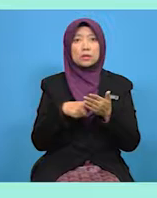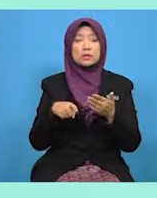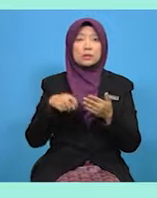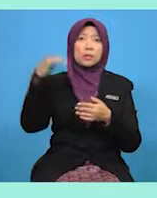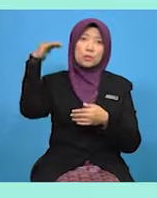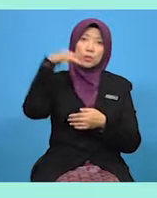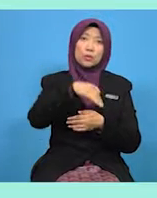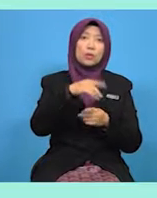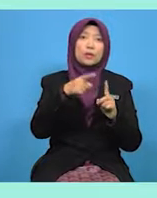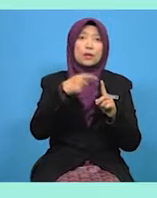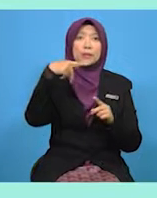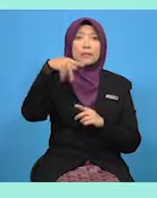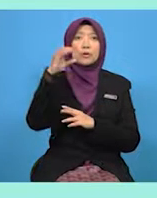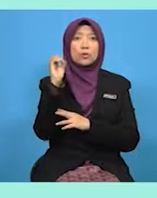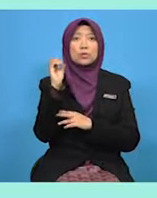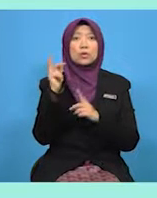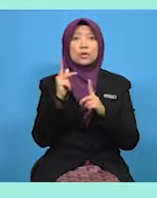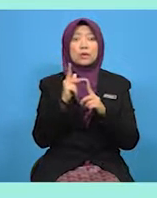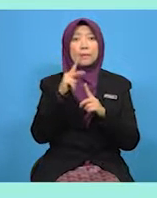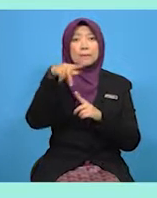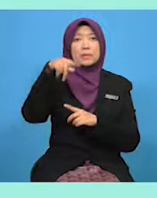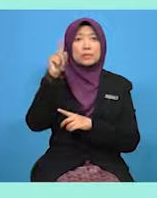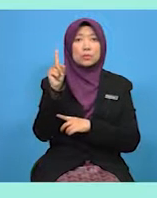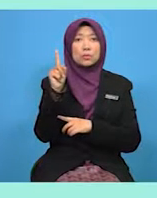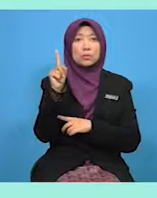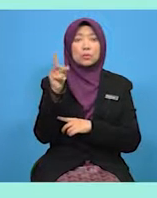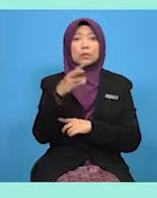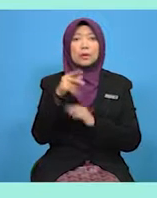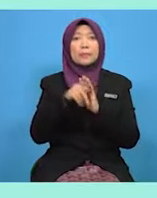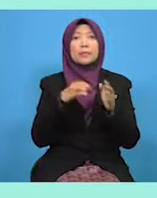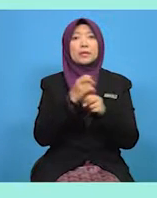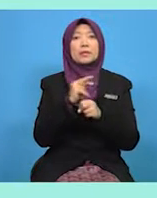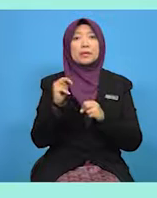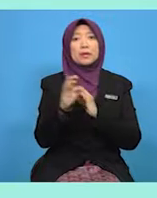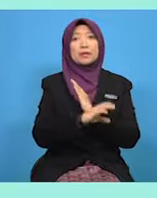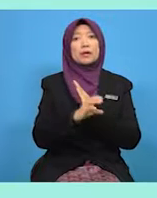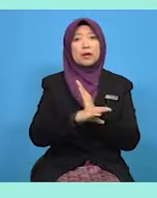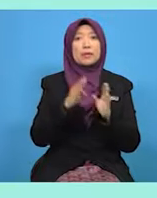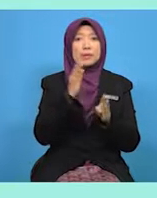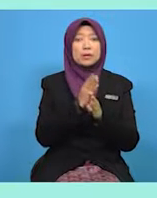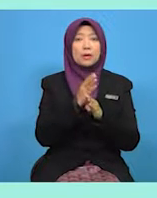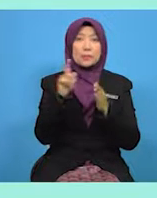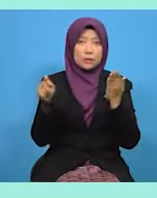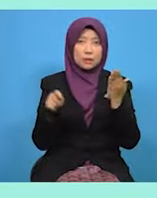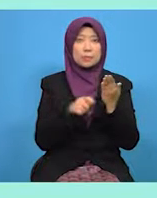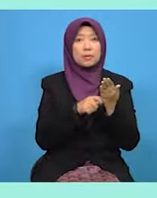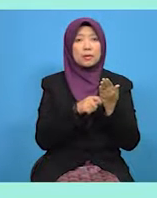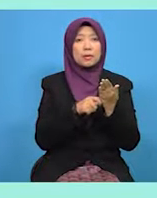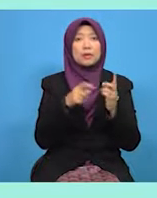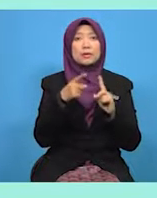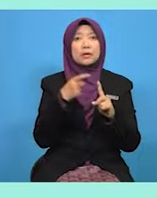menurun dari P0 ke P1 dan pendapatan negara benar bertambah